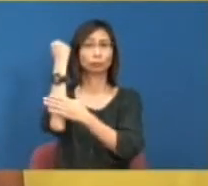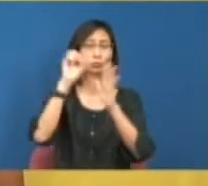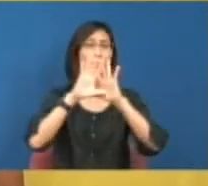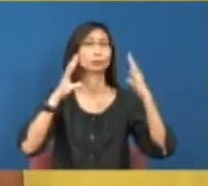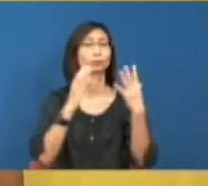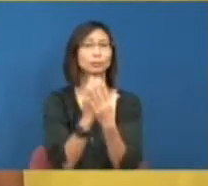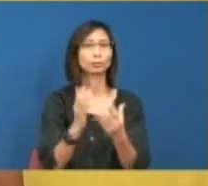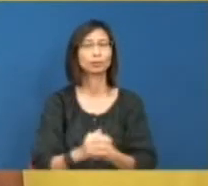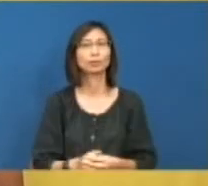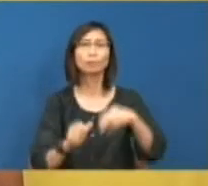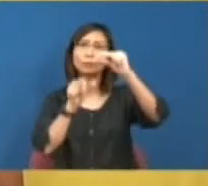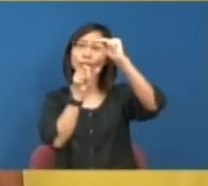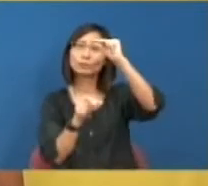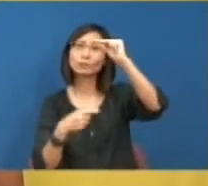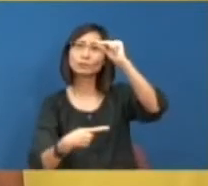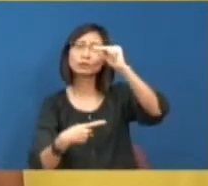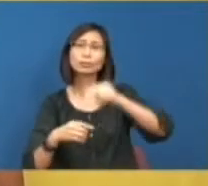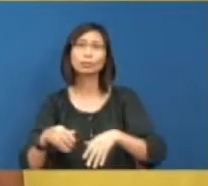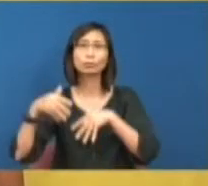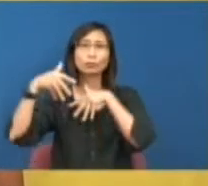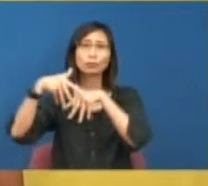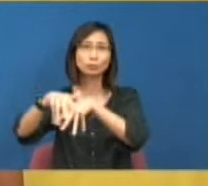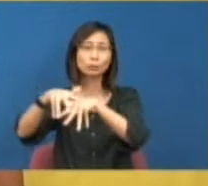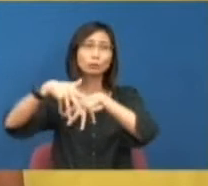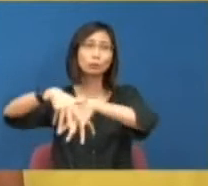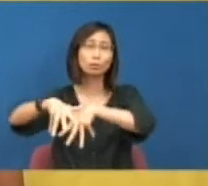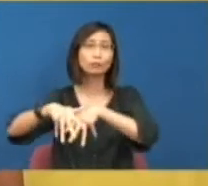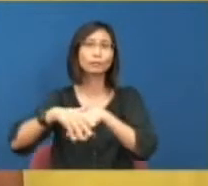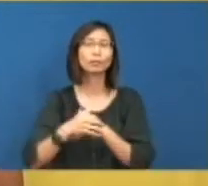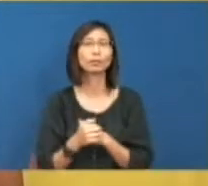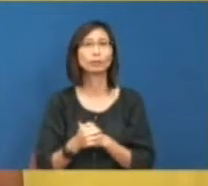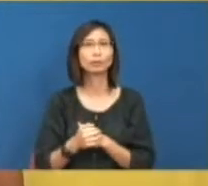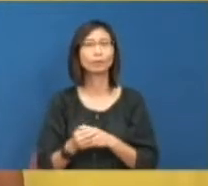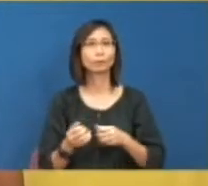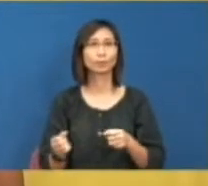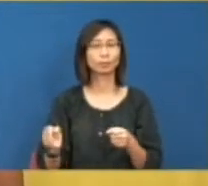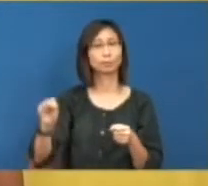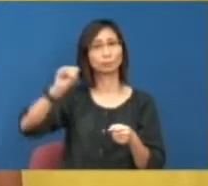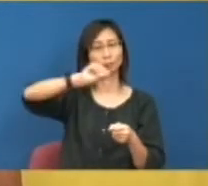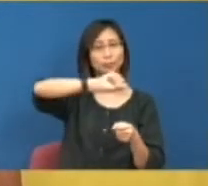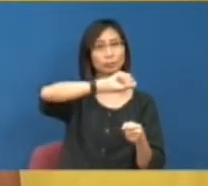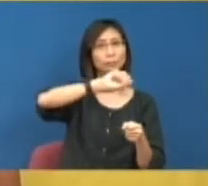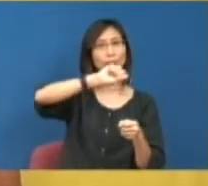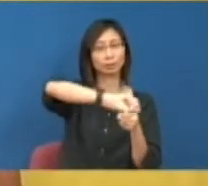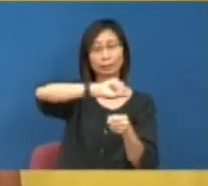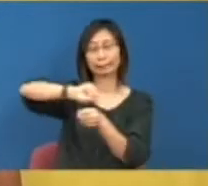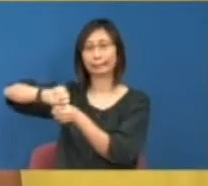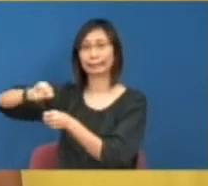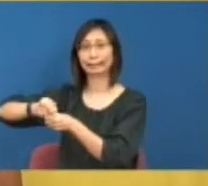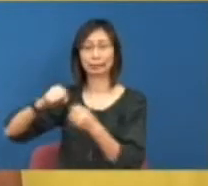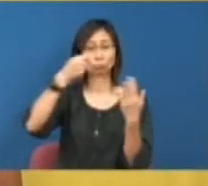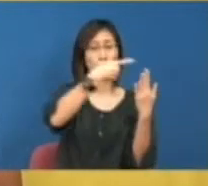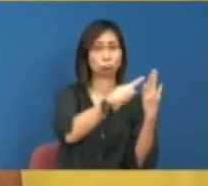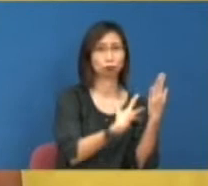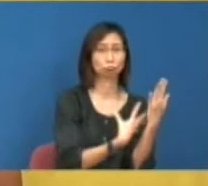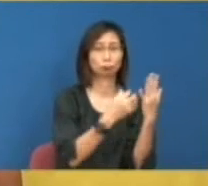個七月一號嘅遊行嗰度濫加條件，亦都係成為眾矢之的。咁呢個林公公就唔使講啦，佢為咗要上位，為